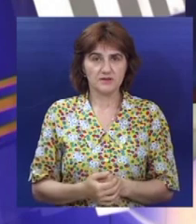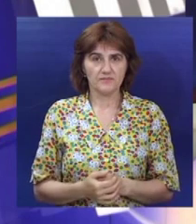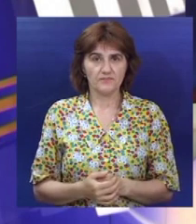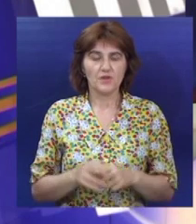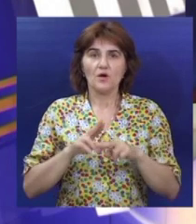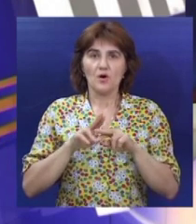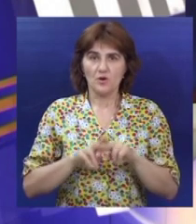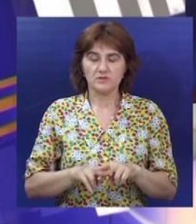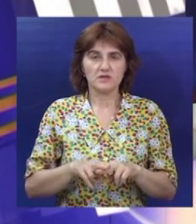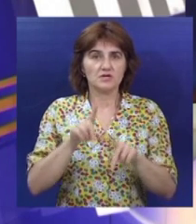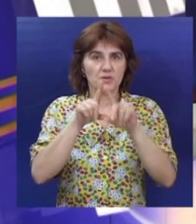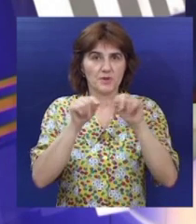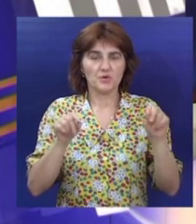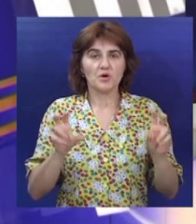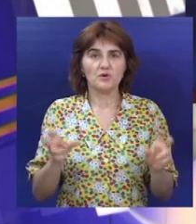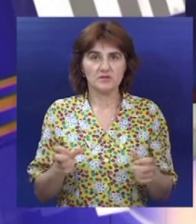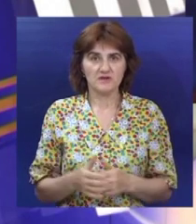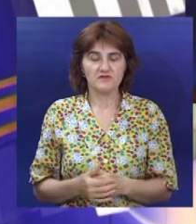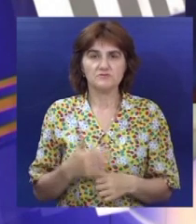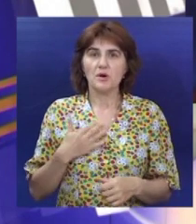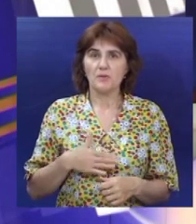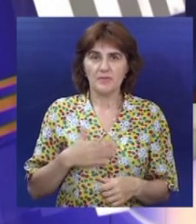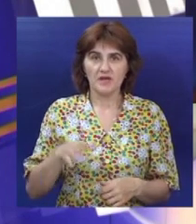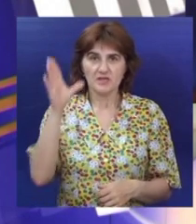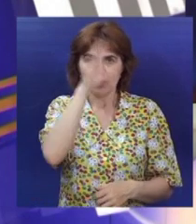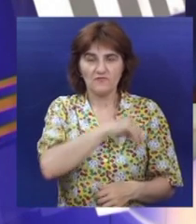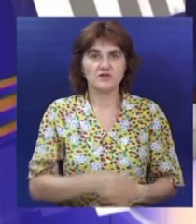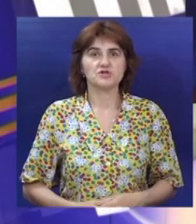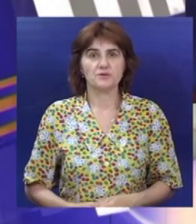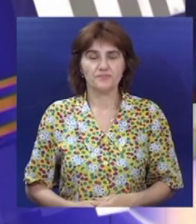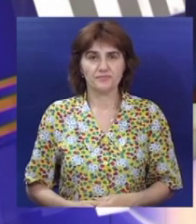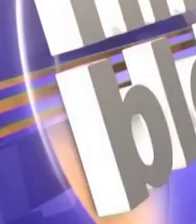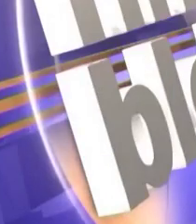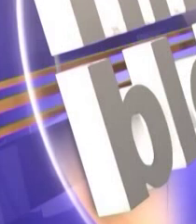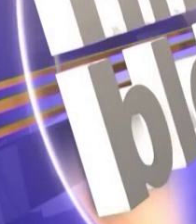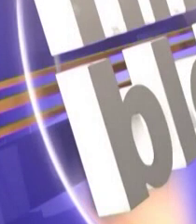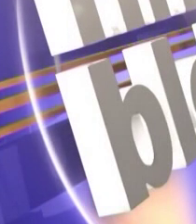najvažnijih vesti. Ostanite i dalje uz program Eko televizije. Želimo vam prijatno večer.